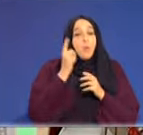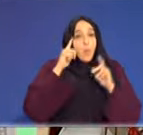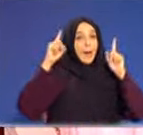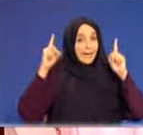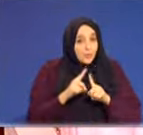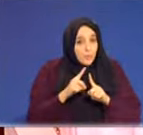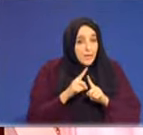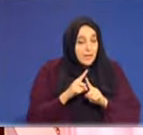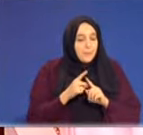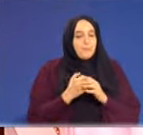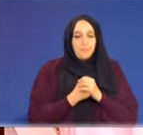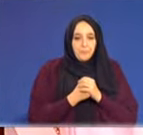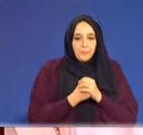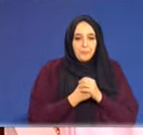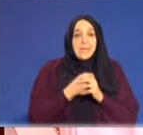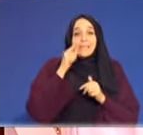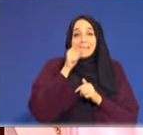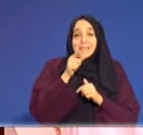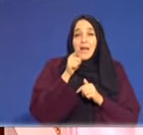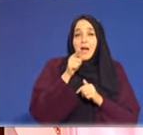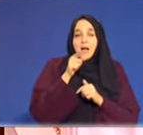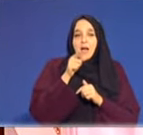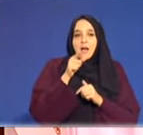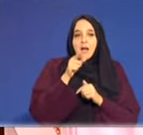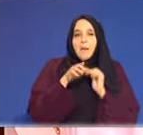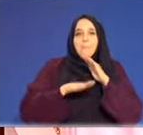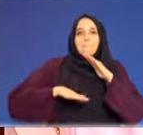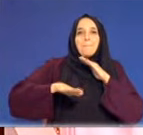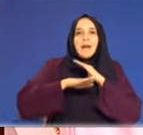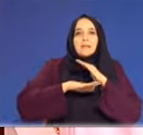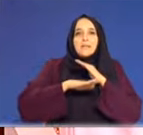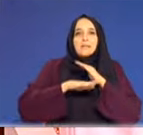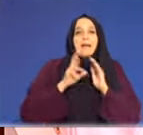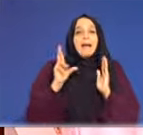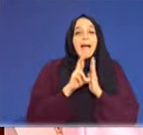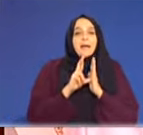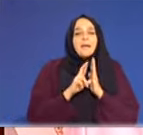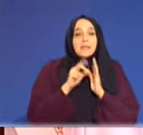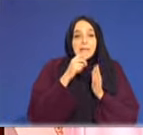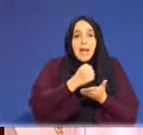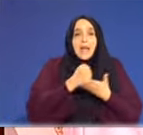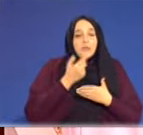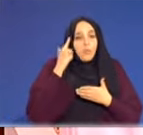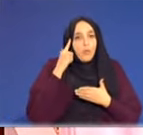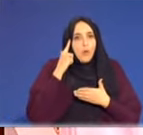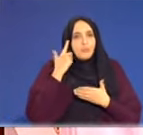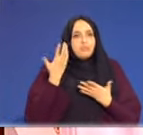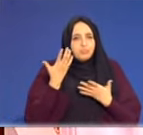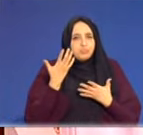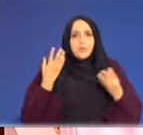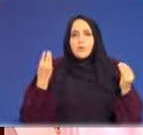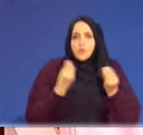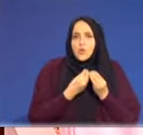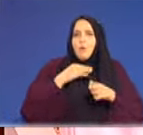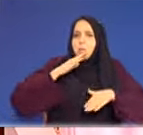القول نقول أن هذه القاعدة تسعفنا في إنجاح عملية الصلح، التزام حدود